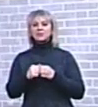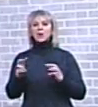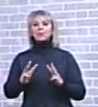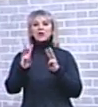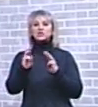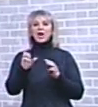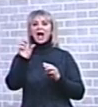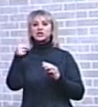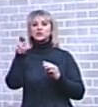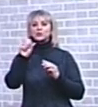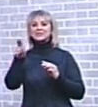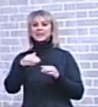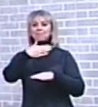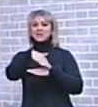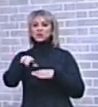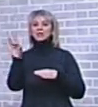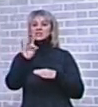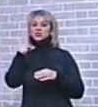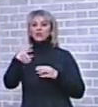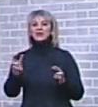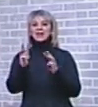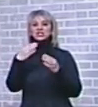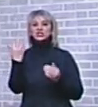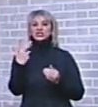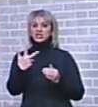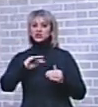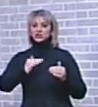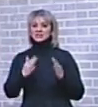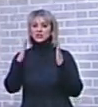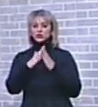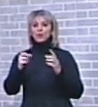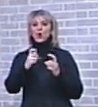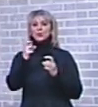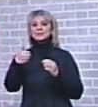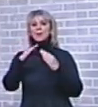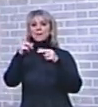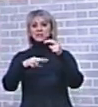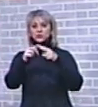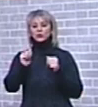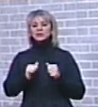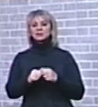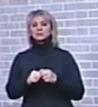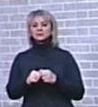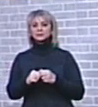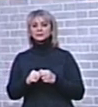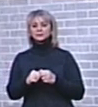Пожар в Актюбинском переулке Ростова. Горели три частных дома и хозпостройки.